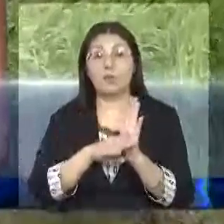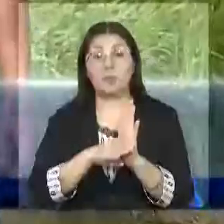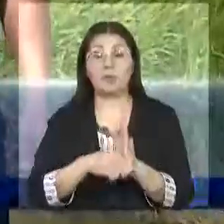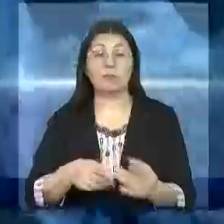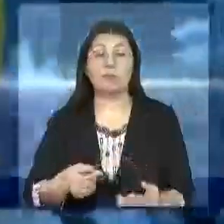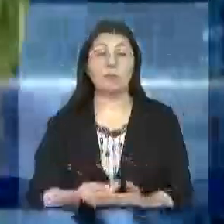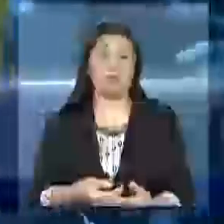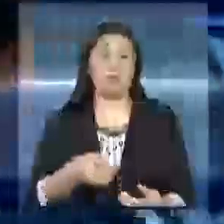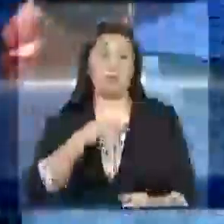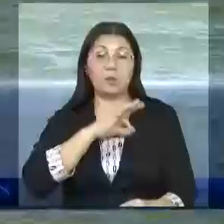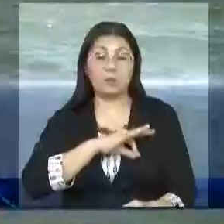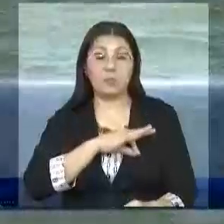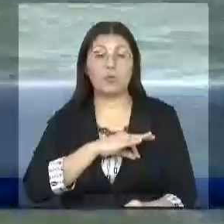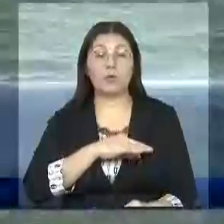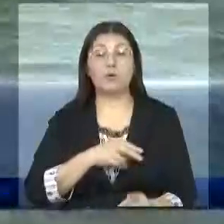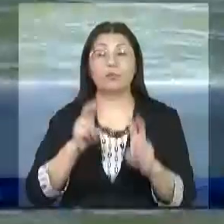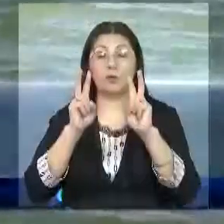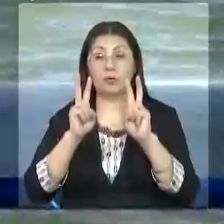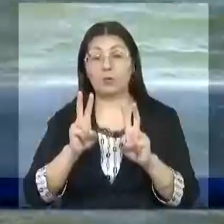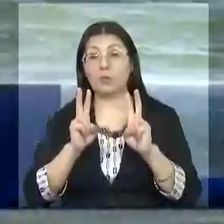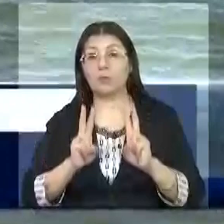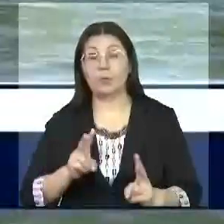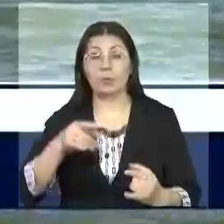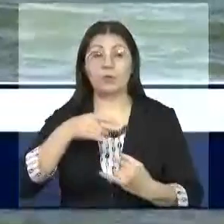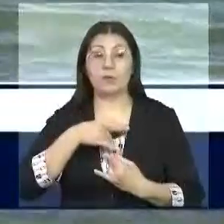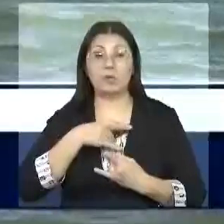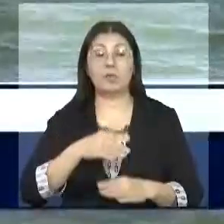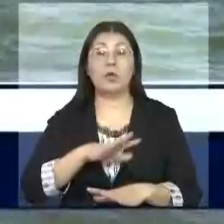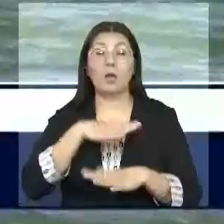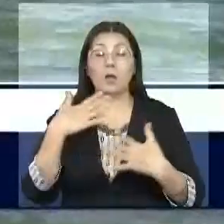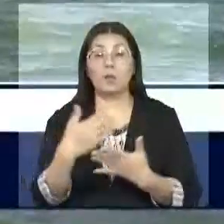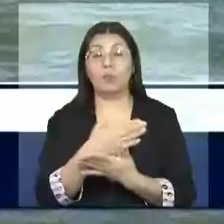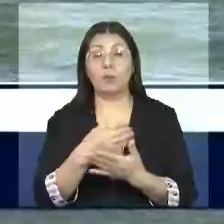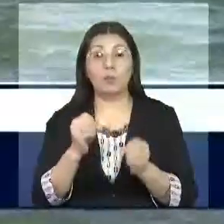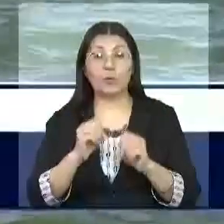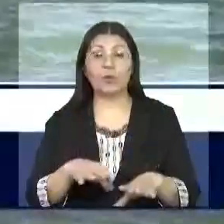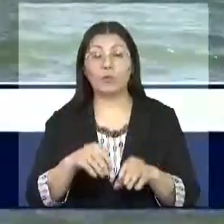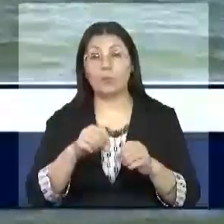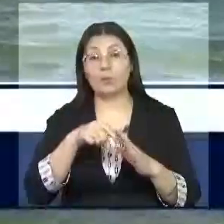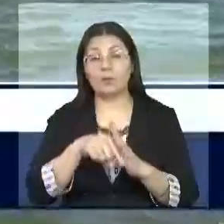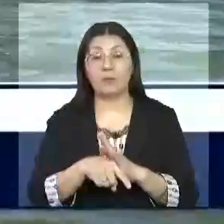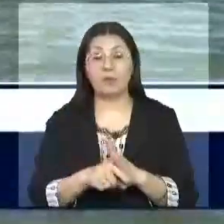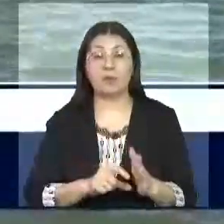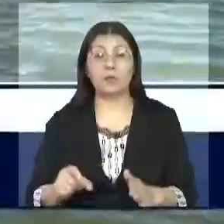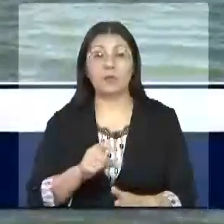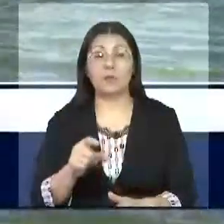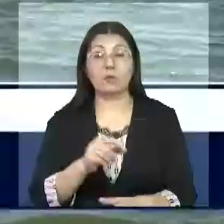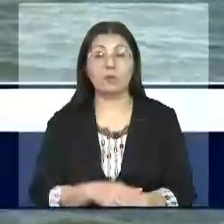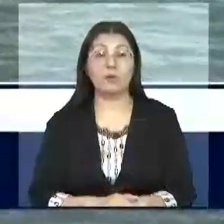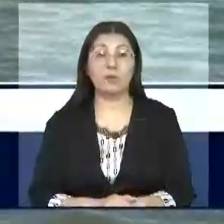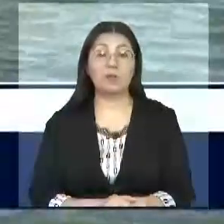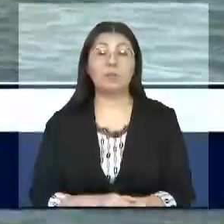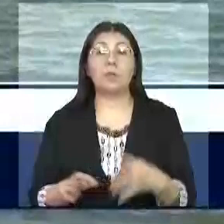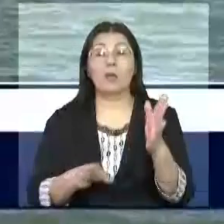они осматривают дно рек. После половодья много мусора и посторонних предметов оказалось на дне рек. Стекла, бревна и